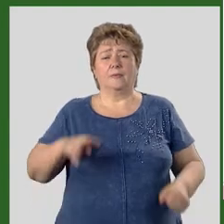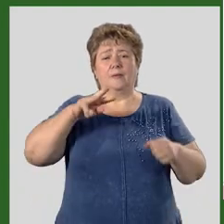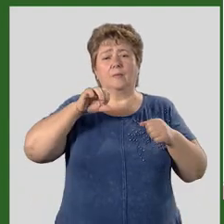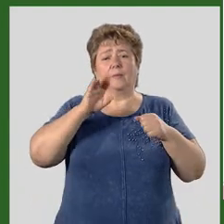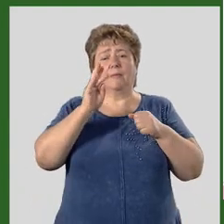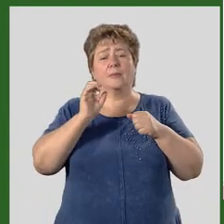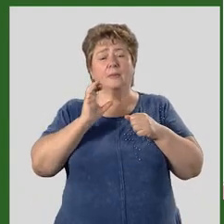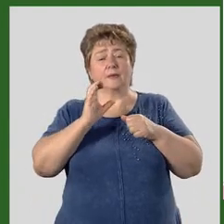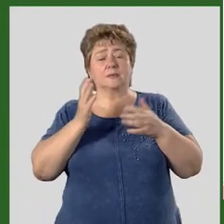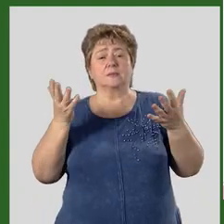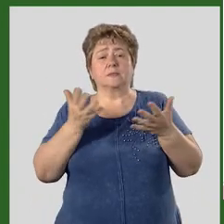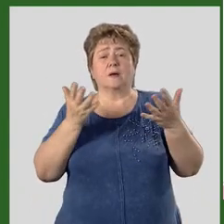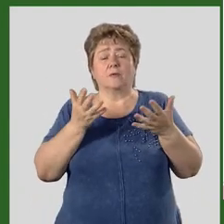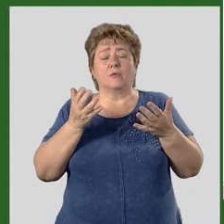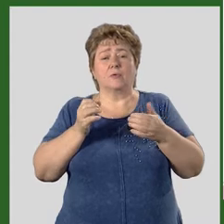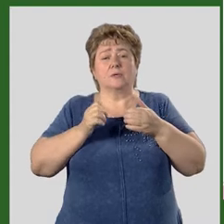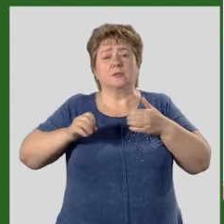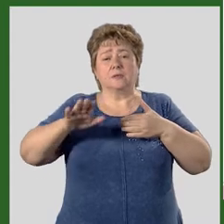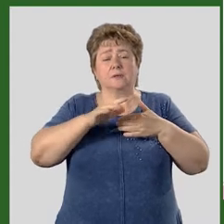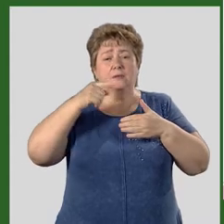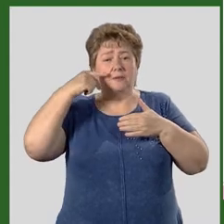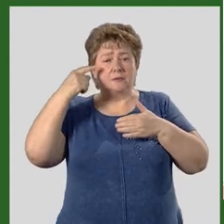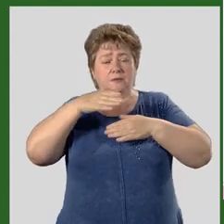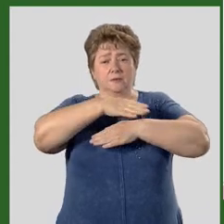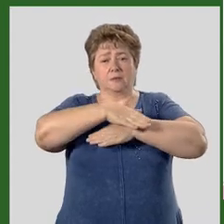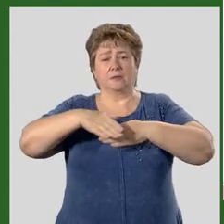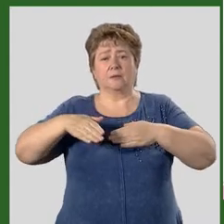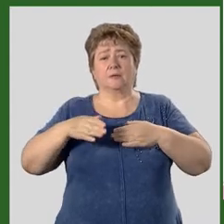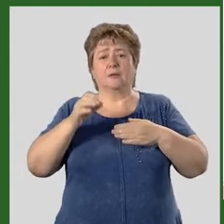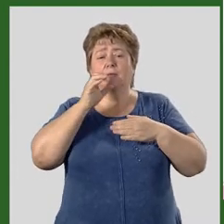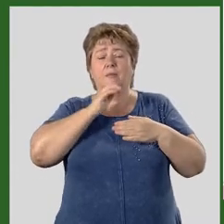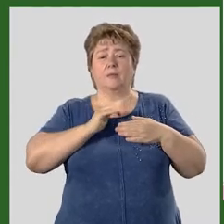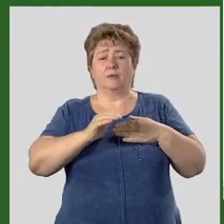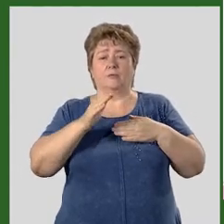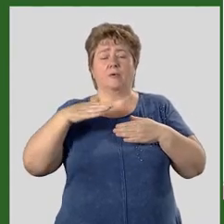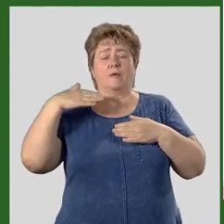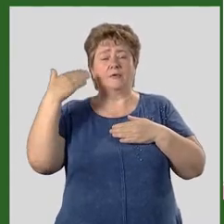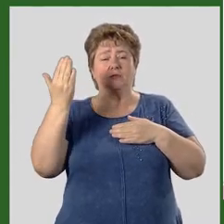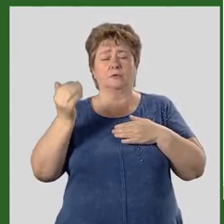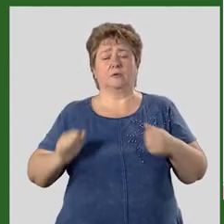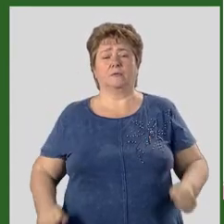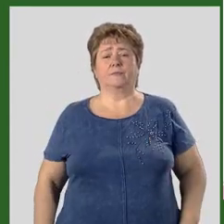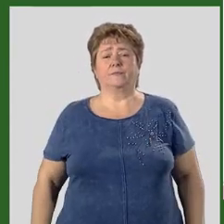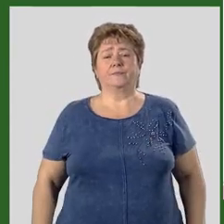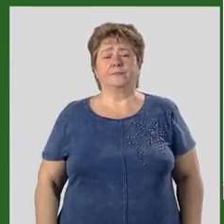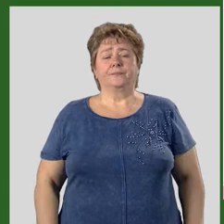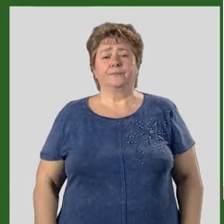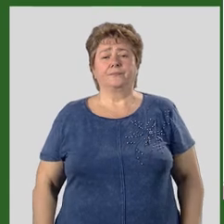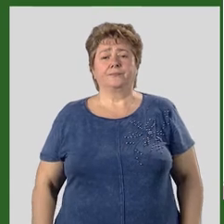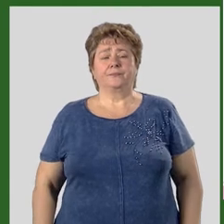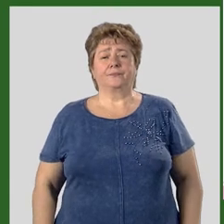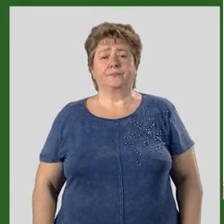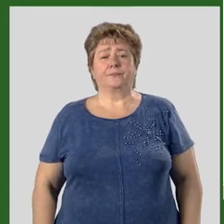Манас. С какой страной Кыргызстан граничит на юге-востоке?